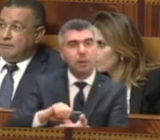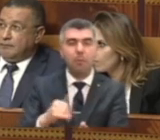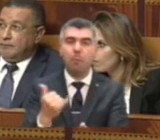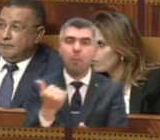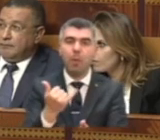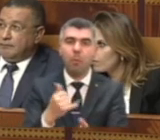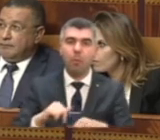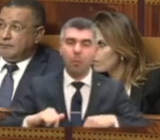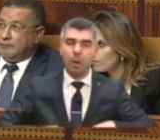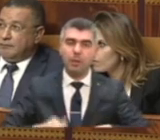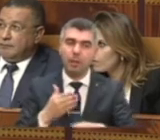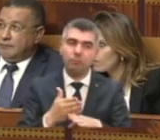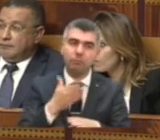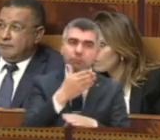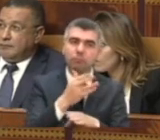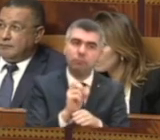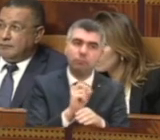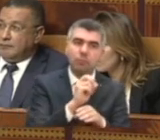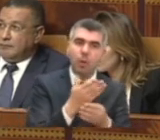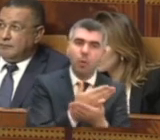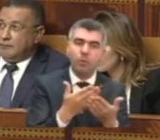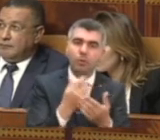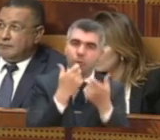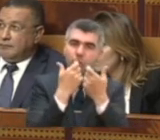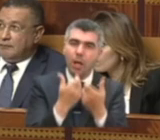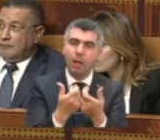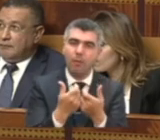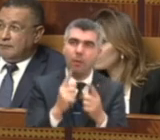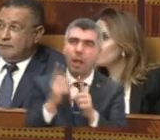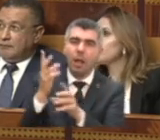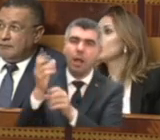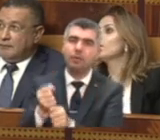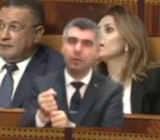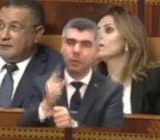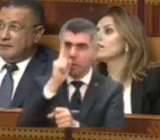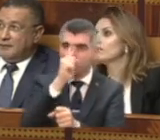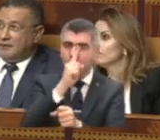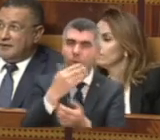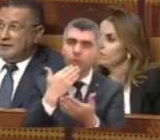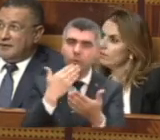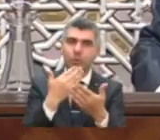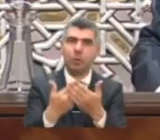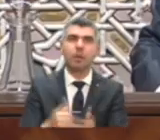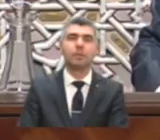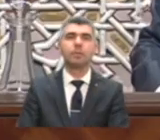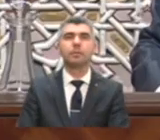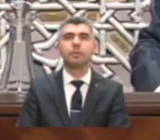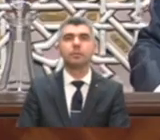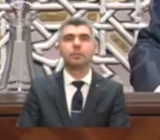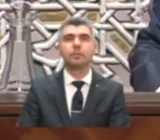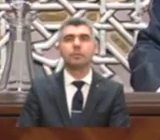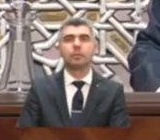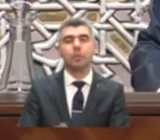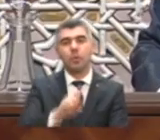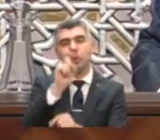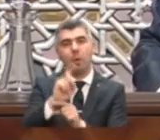الوزير باش دير زياره الميدان وتشوف هذا الشيء بعينكم. وشكرا، نتمنوا لك الشفاء العاجل ان شاء الله وشكرا. شكراً سيد نائب محترم. هل من